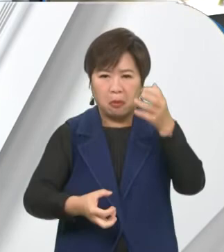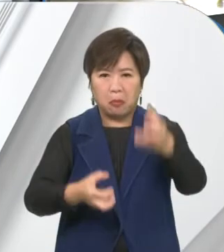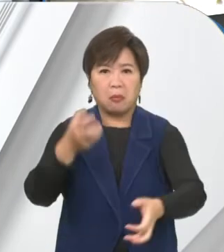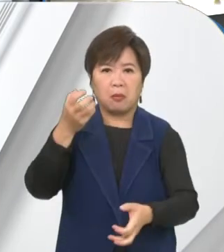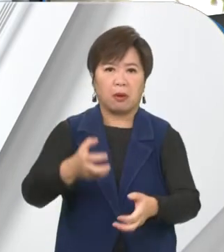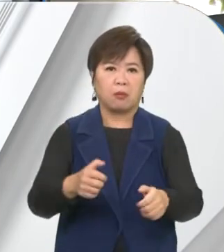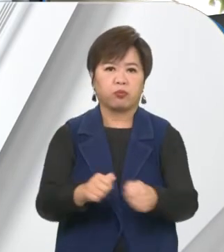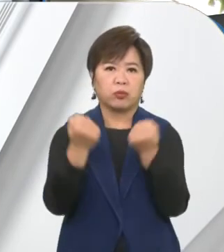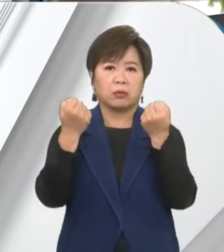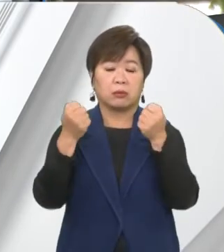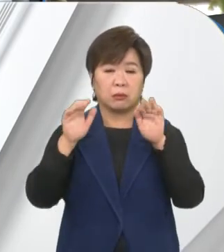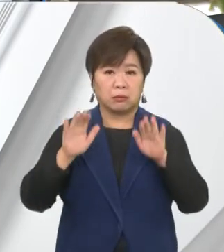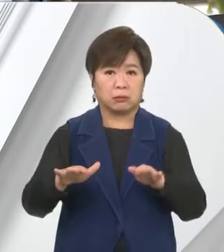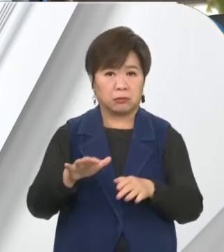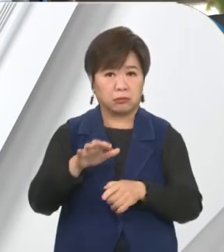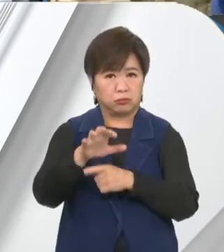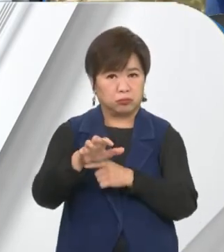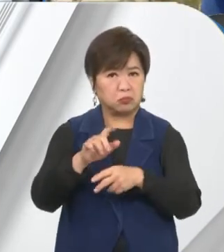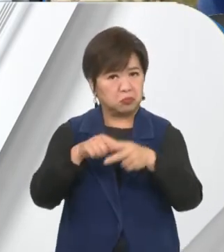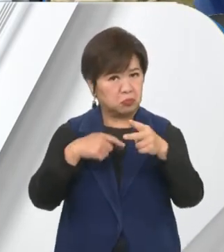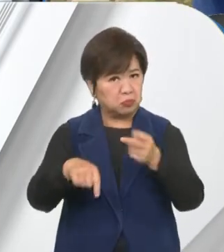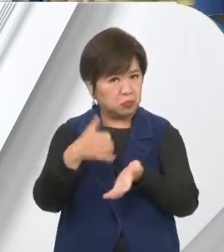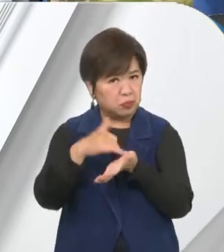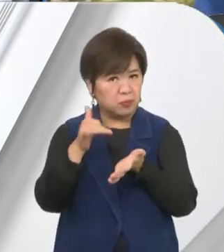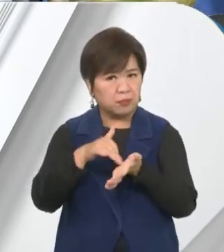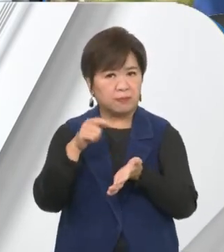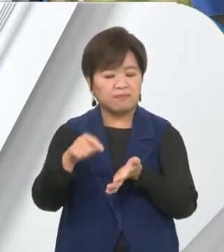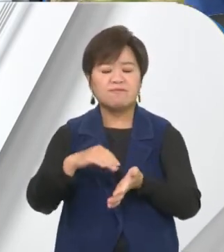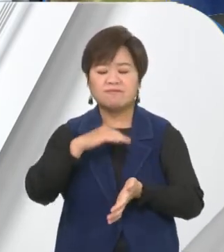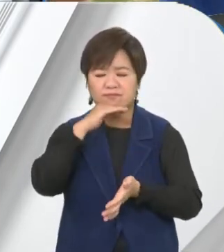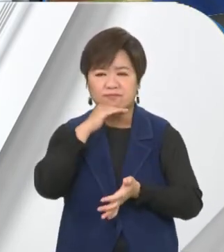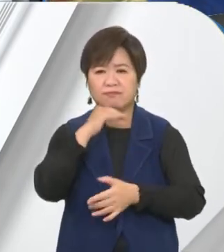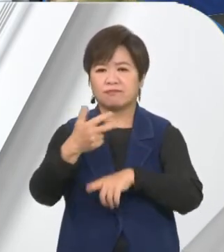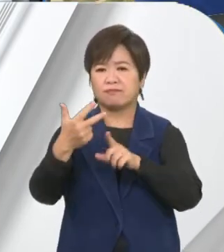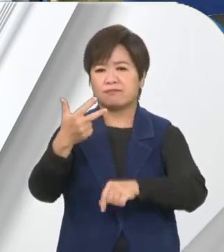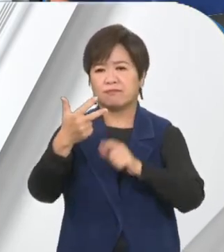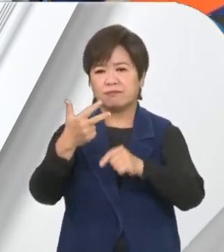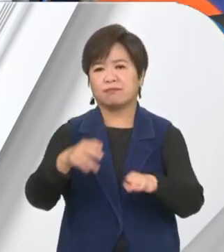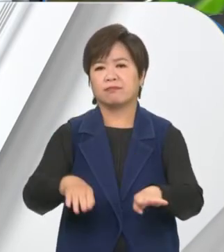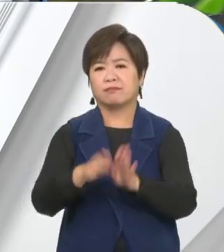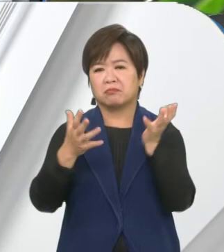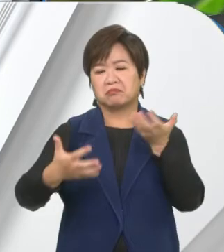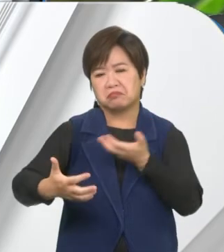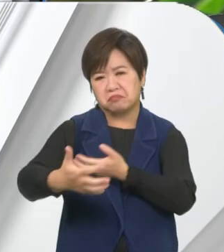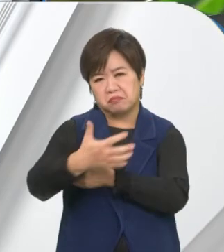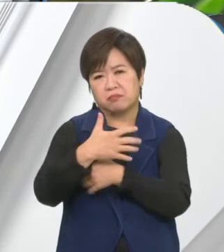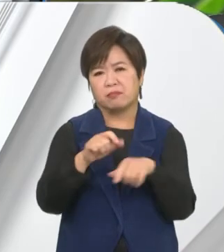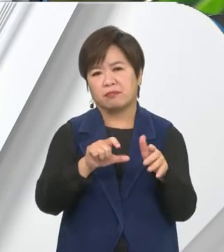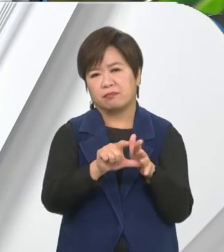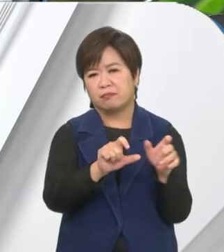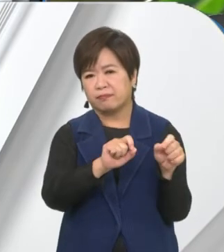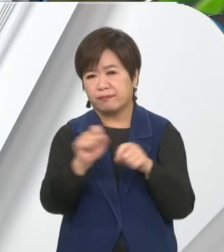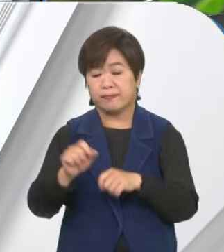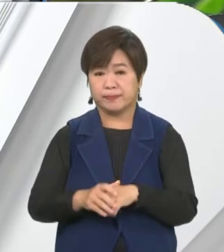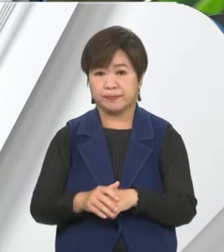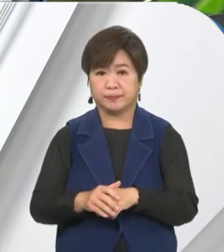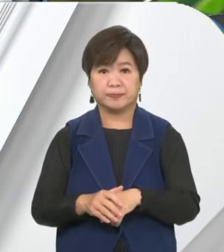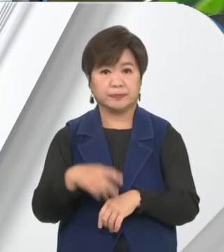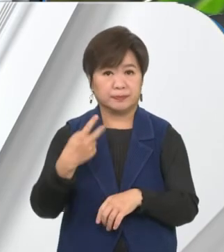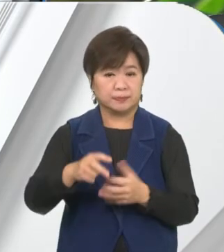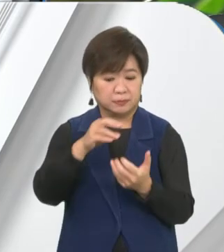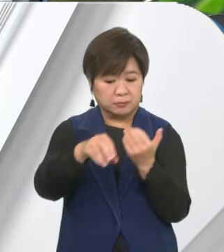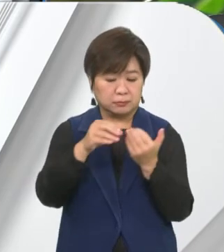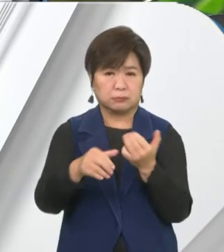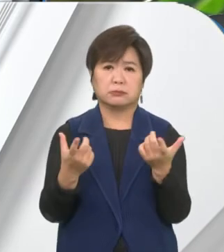重。了，利用安顺三万里而到青叶挑战就火灾。除了水利，庙里的干木